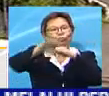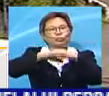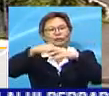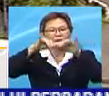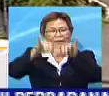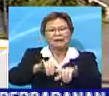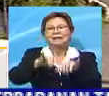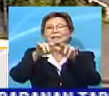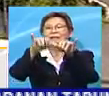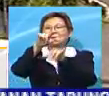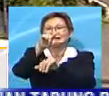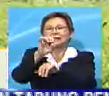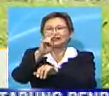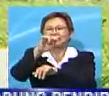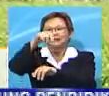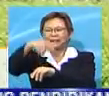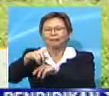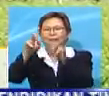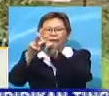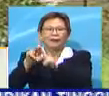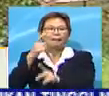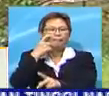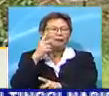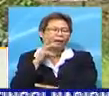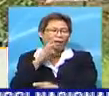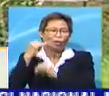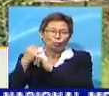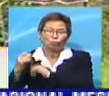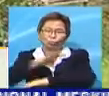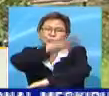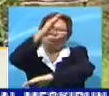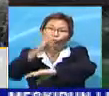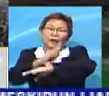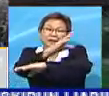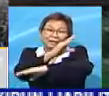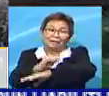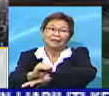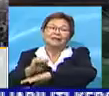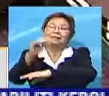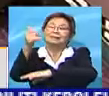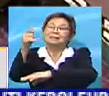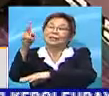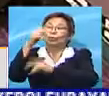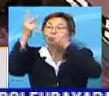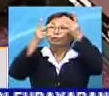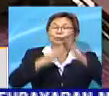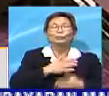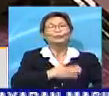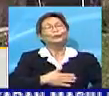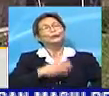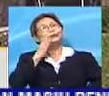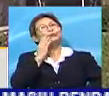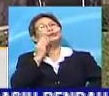inap desa, mata air, paya guring dan juga hujung bukit. Manakala di Satun pula, pelancong berpeluang menikmati pengalaman